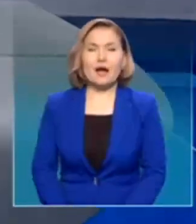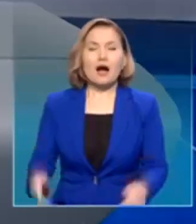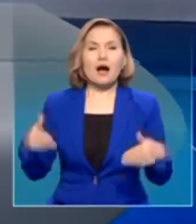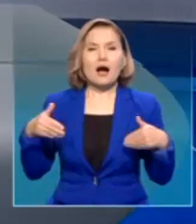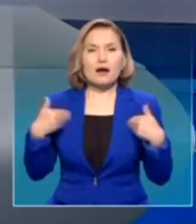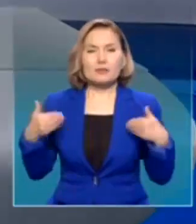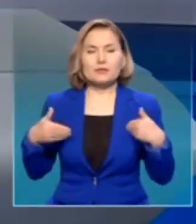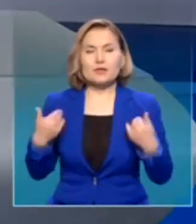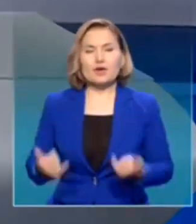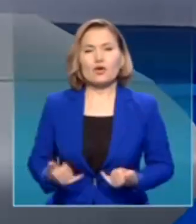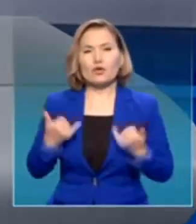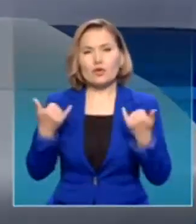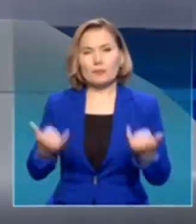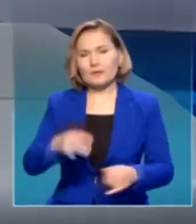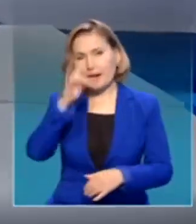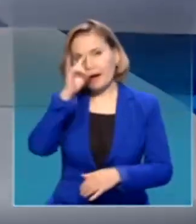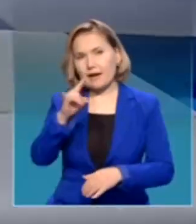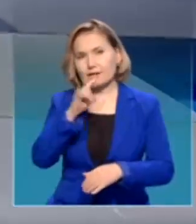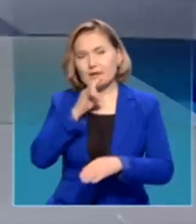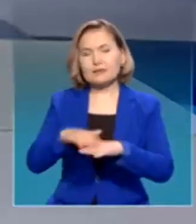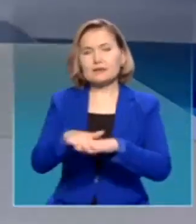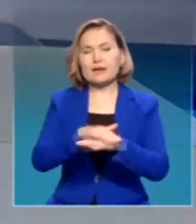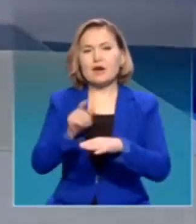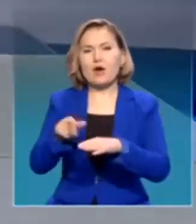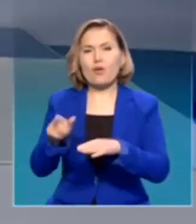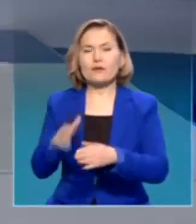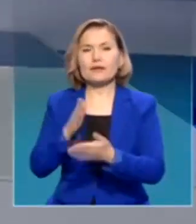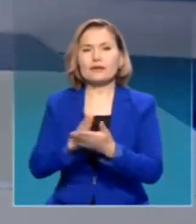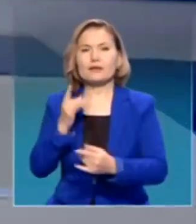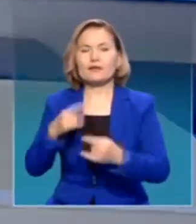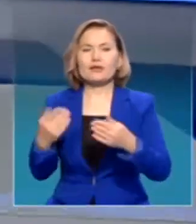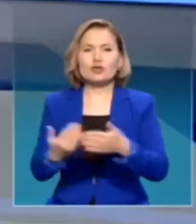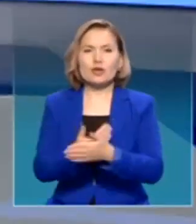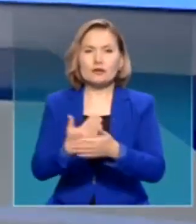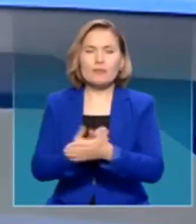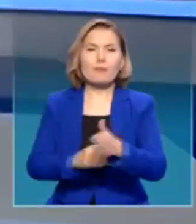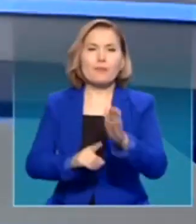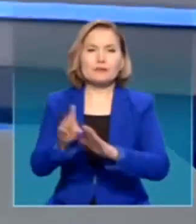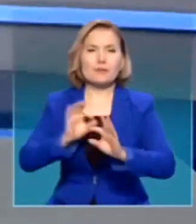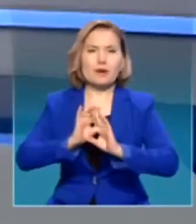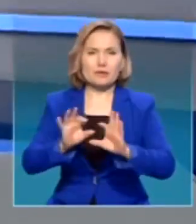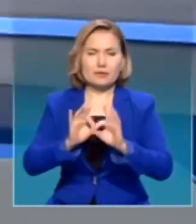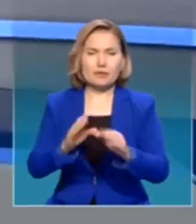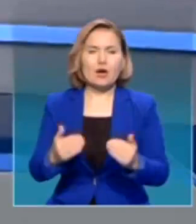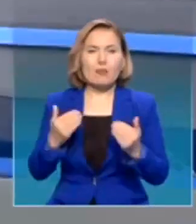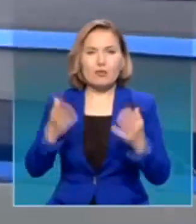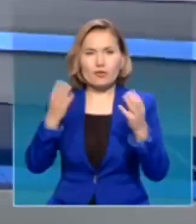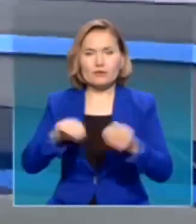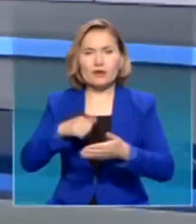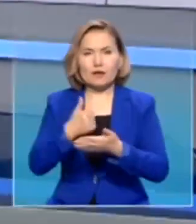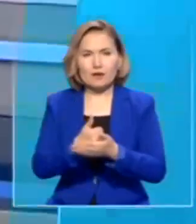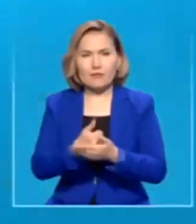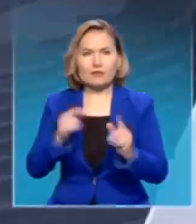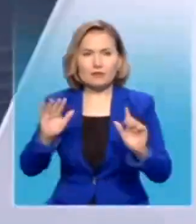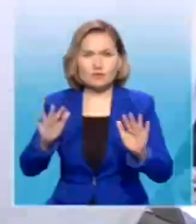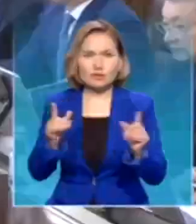Бүгін студияда жұмыс істейтін мен Армангүл Тоқтамұрат және менің әріптесім сурд аудармашы Самал Нұрым. Алдымен аңдатпа.